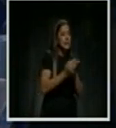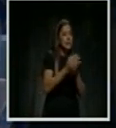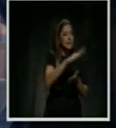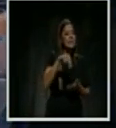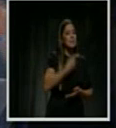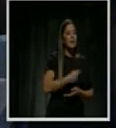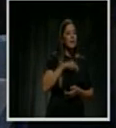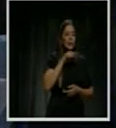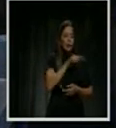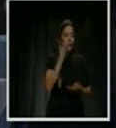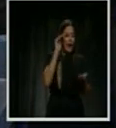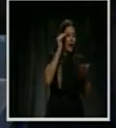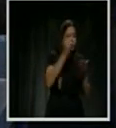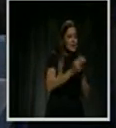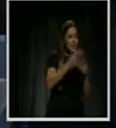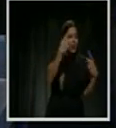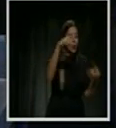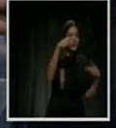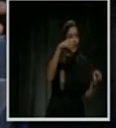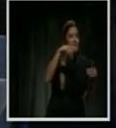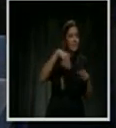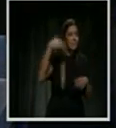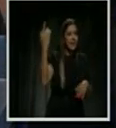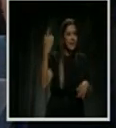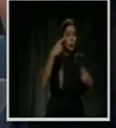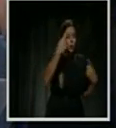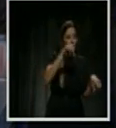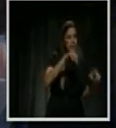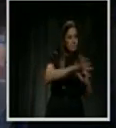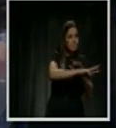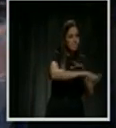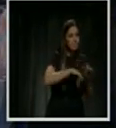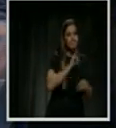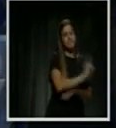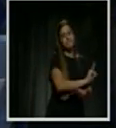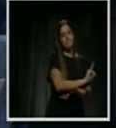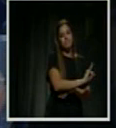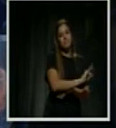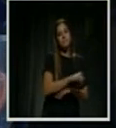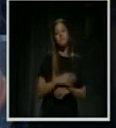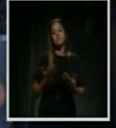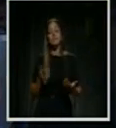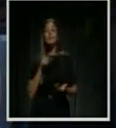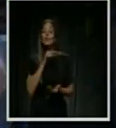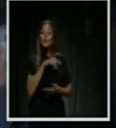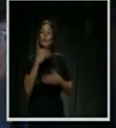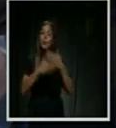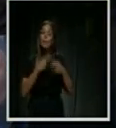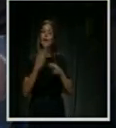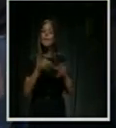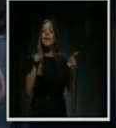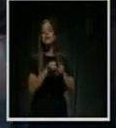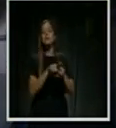qabżu għall-interessi tal-kuntratturi barranin korrotti. Dak li jagħmel u dak illi għadu jagħmel